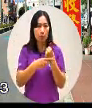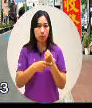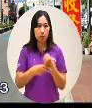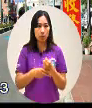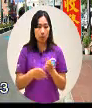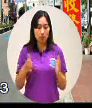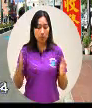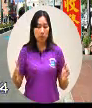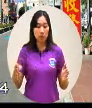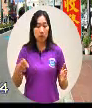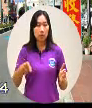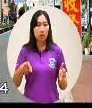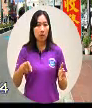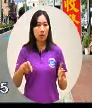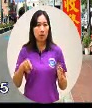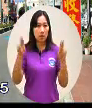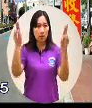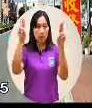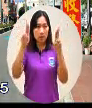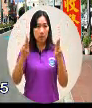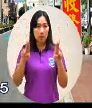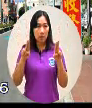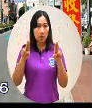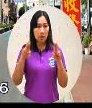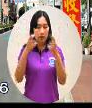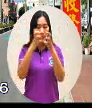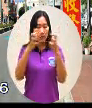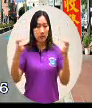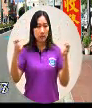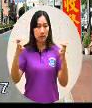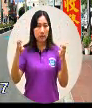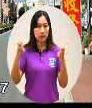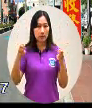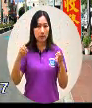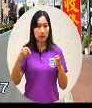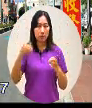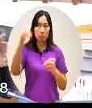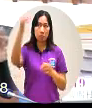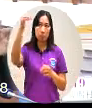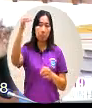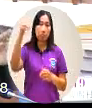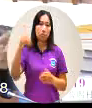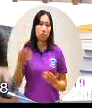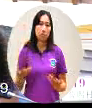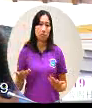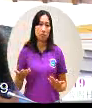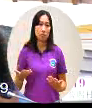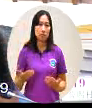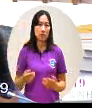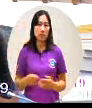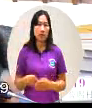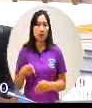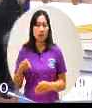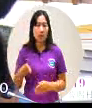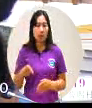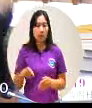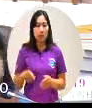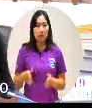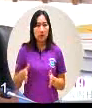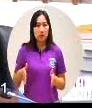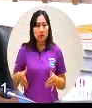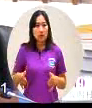看这实在吼、哦，拢无真有责任啦。所以讲，拄只迄个慢车道的路口安全岛的拓宽，包括